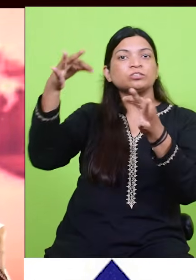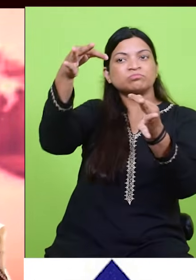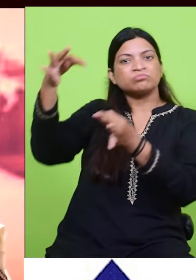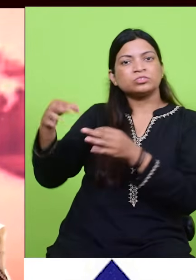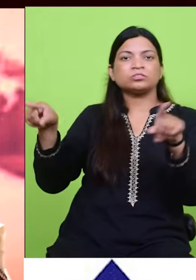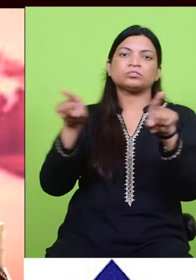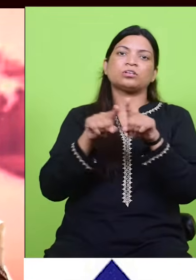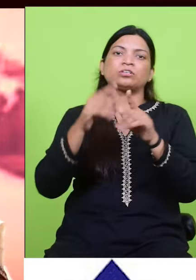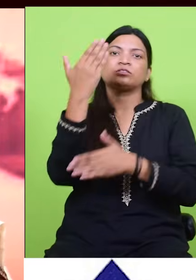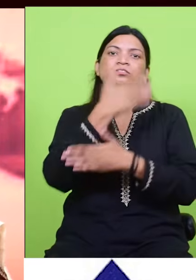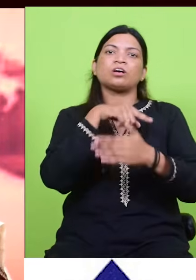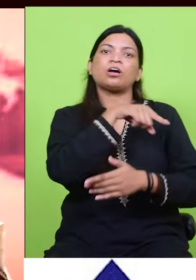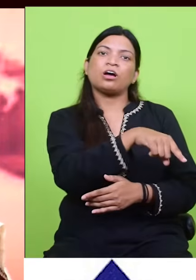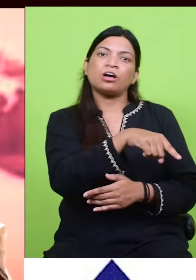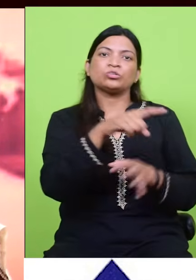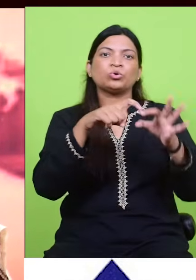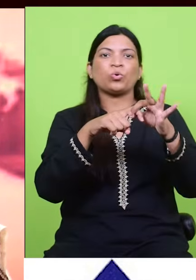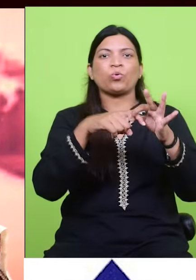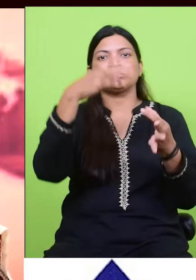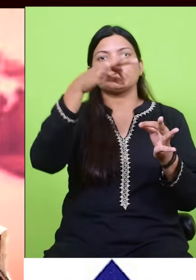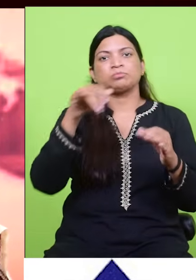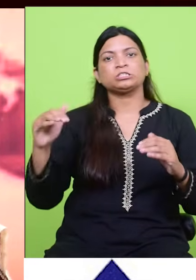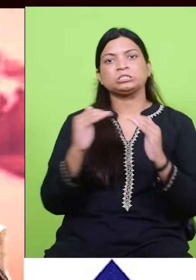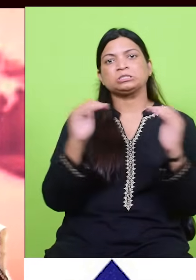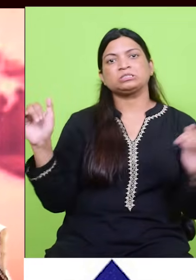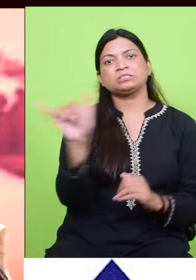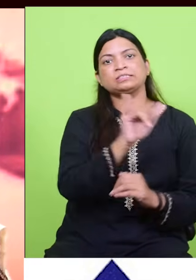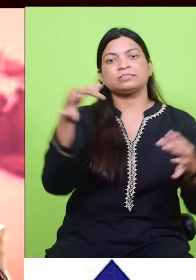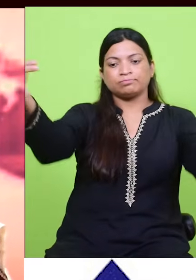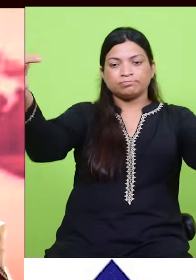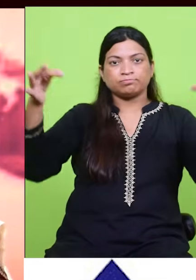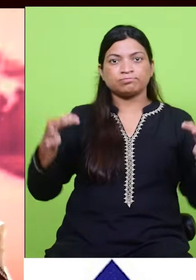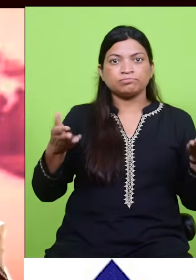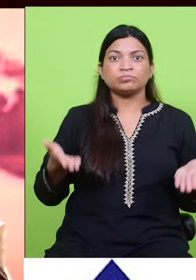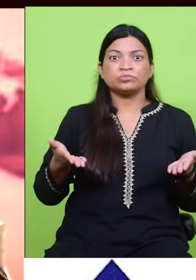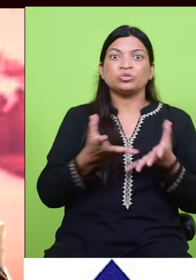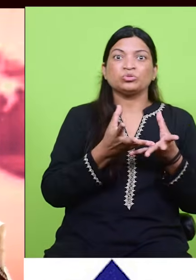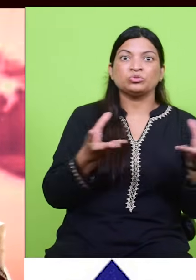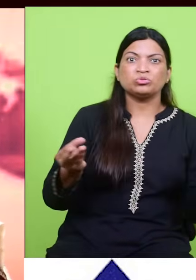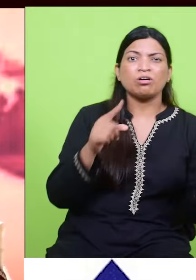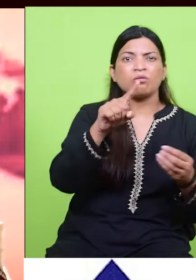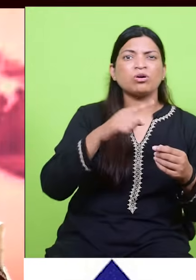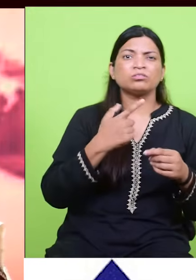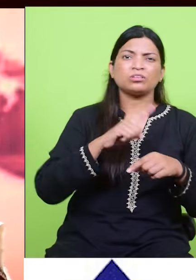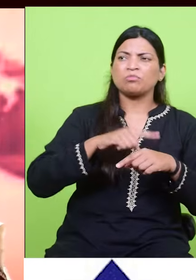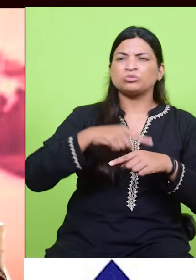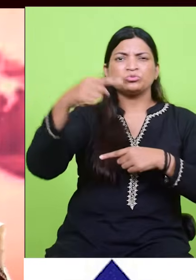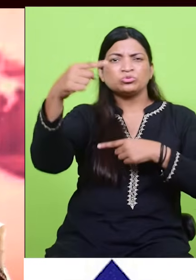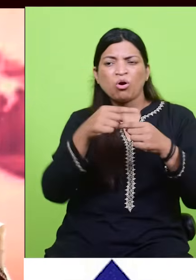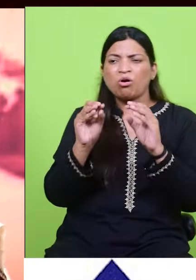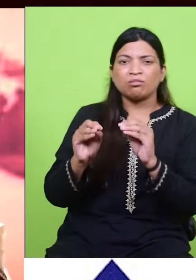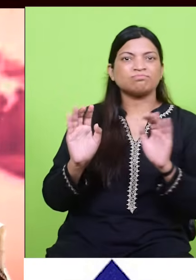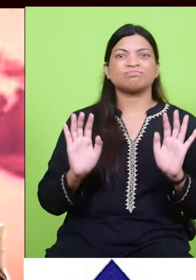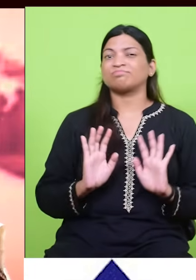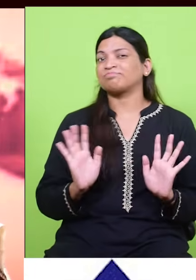सामान्य बच्चों का आता है और उसमें उतने ही प्रश्न होते हैं जितने सामान्य बच्चों को करना होते हैं। तो वो उसमें हमें ना मतलब हम टाइम